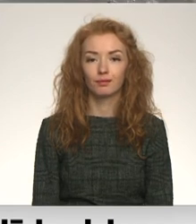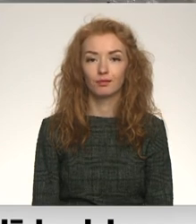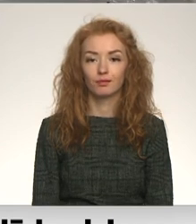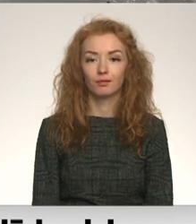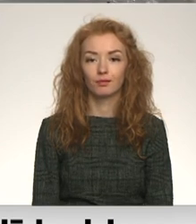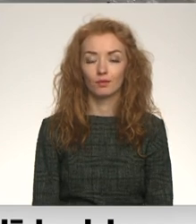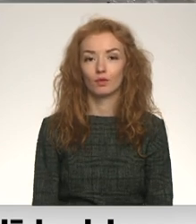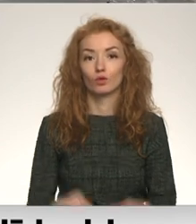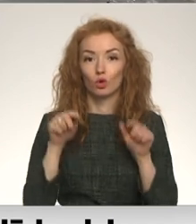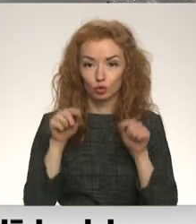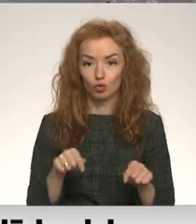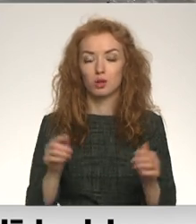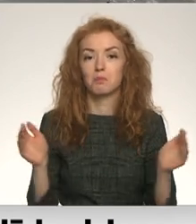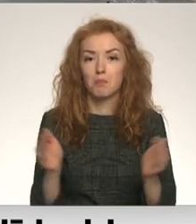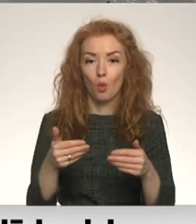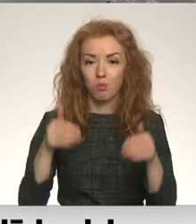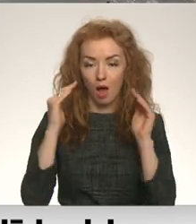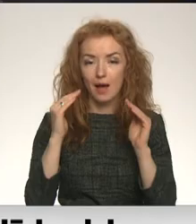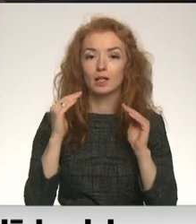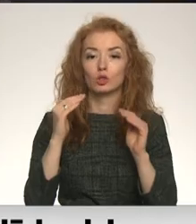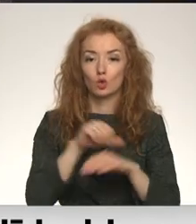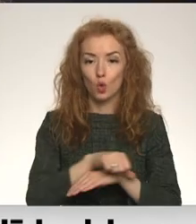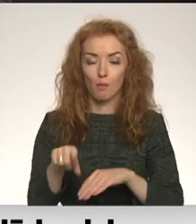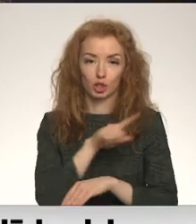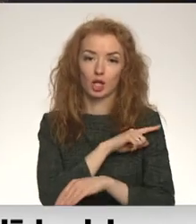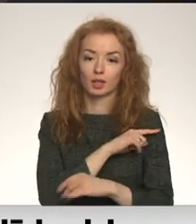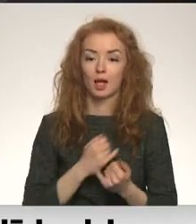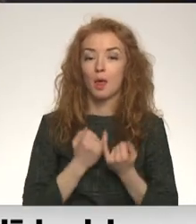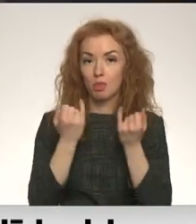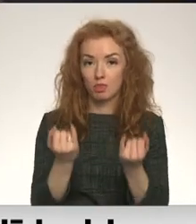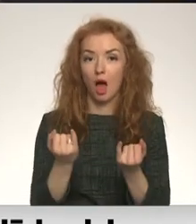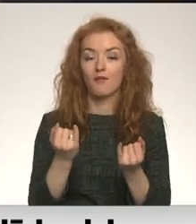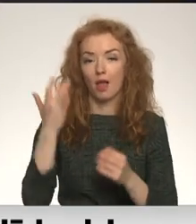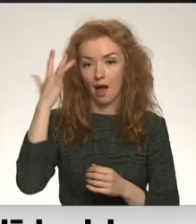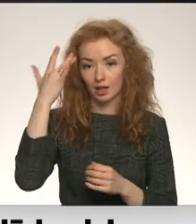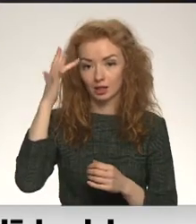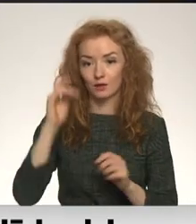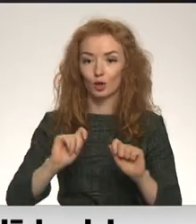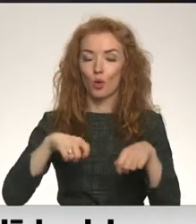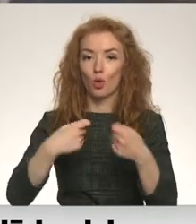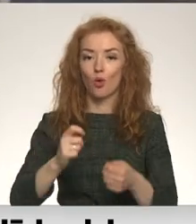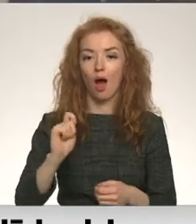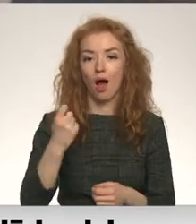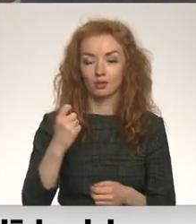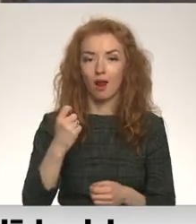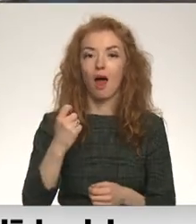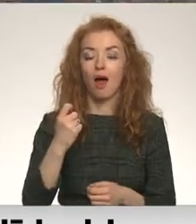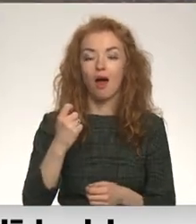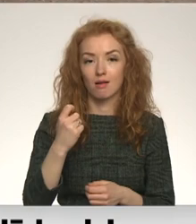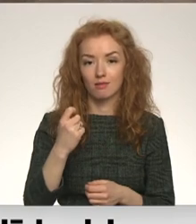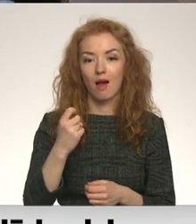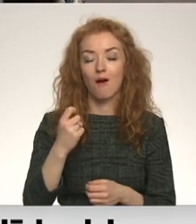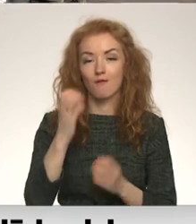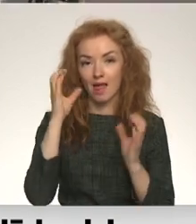Šos bezceļu transporta līdzekļus Latvijas robežsardzē dāvina Amerikas Savienotās valstis. Nododot atslēgas, Amerikas Savienoto valstu